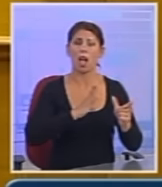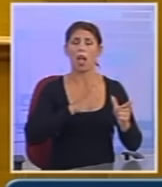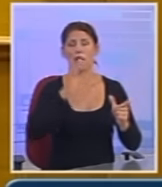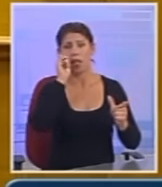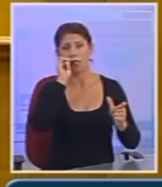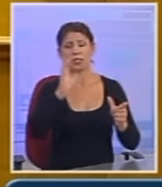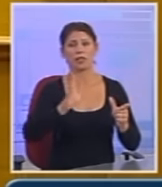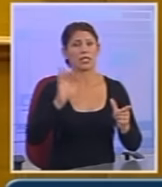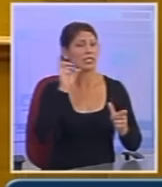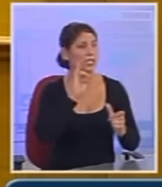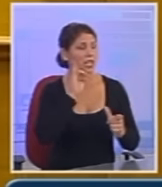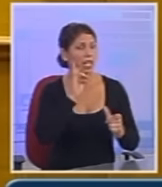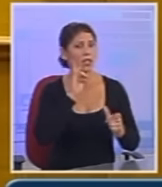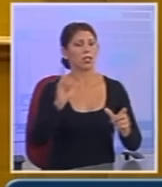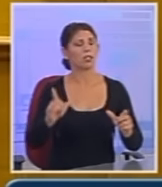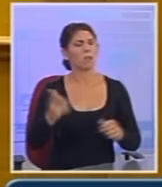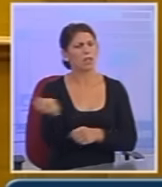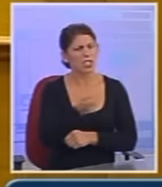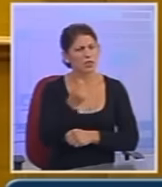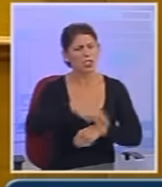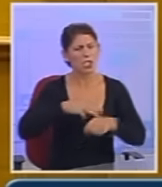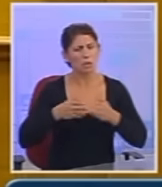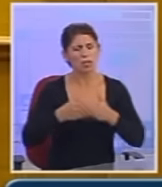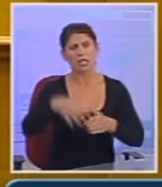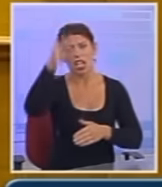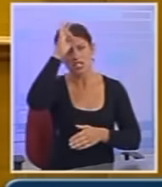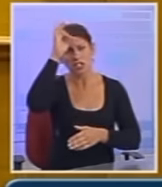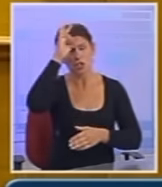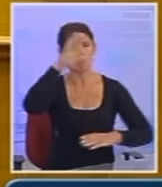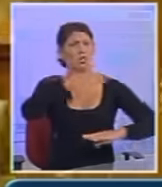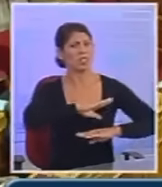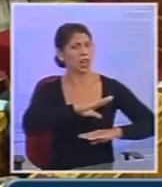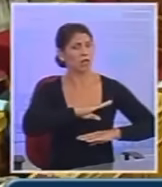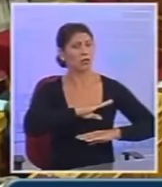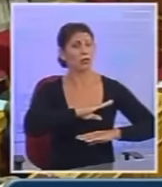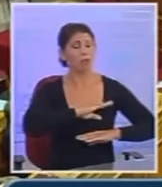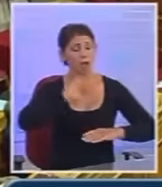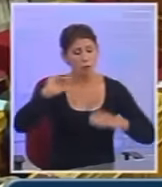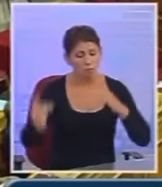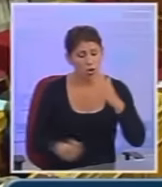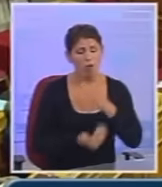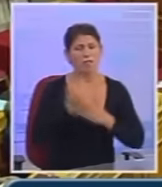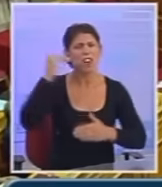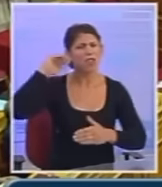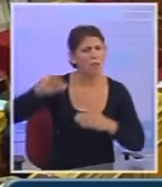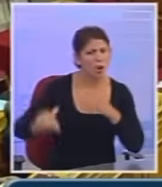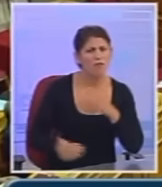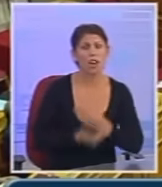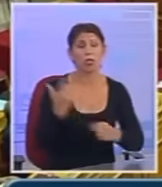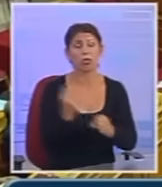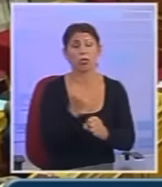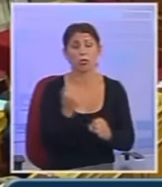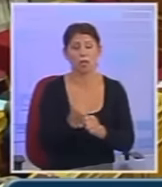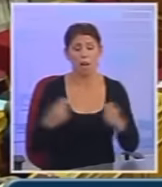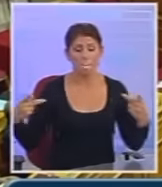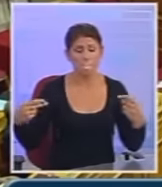άντρες των ενόπλων δυνάμεων της πυροσβεστικής, του λιμενικού και της αστυνομίας που ξενυχτούν με τις περικοπές που έγιναν για τη δική